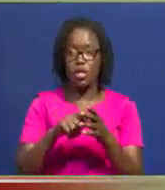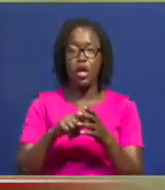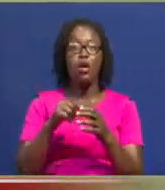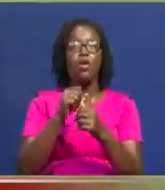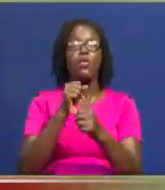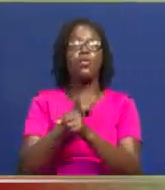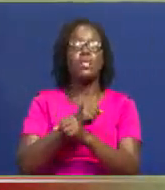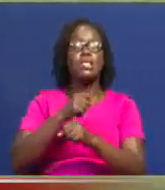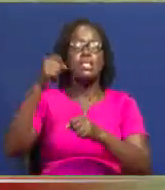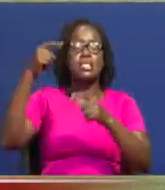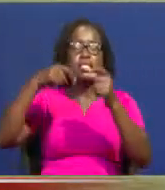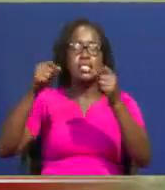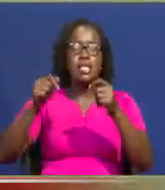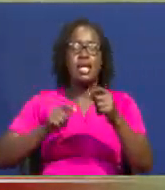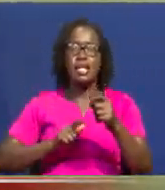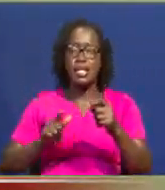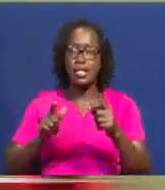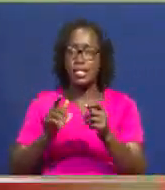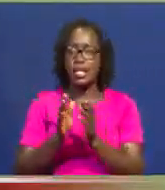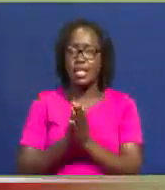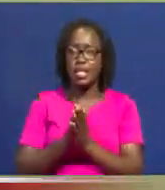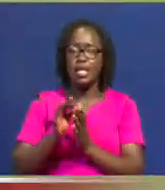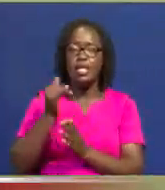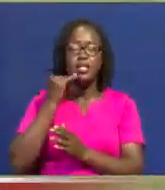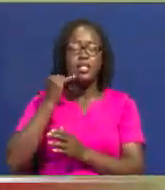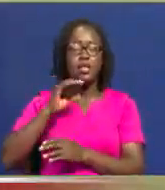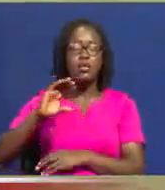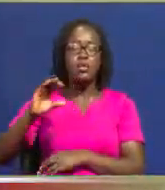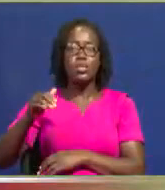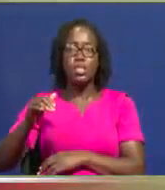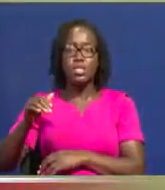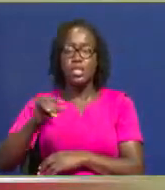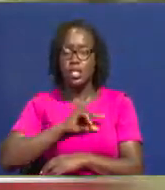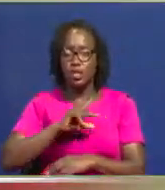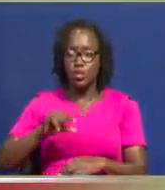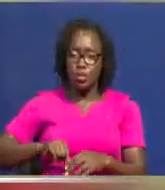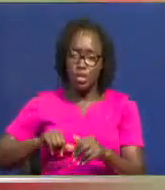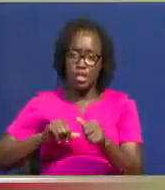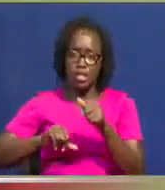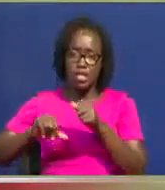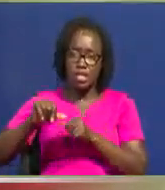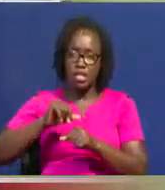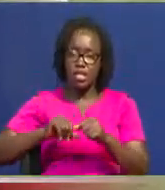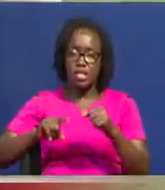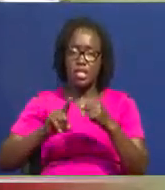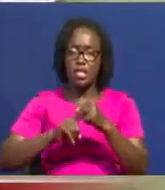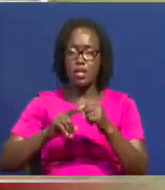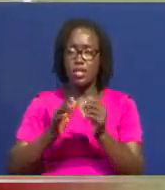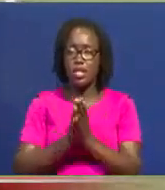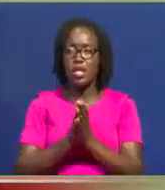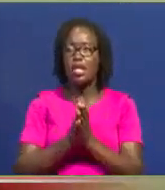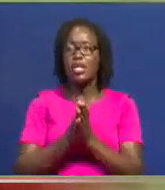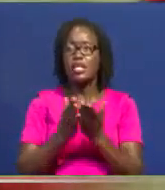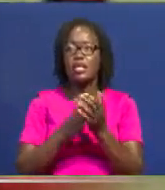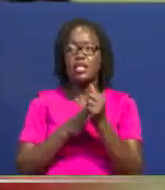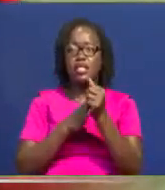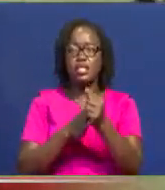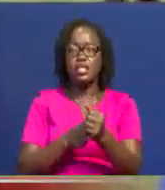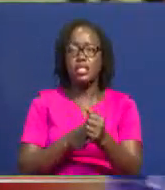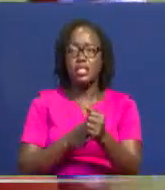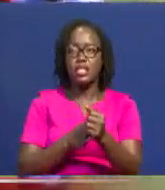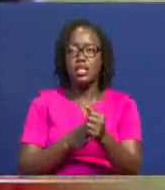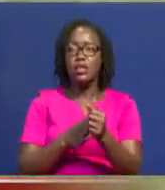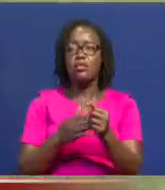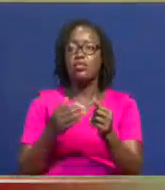Starlets, Kisped na Nakuru City Queens kwenye raundi ya 16. Aidha, Bullets inaongoza msururu wa ligi kuu nchini